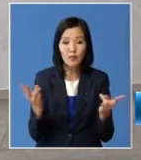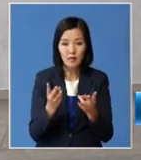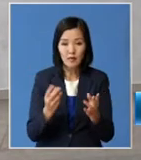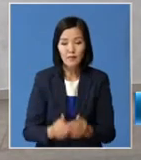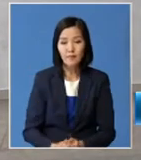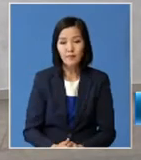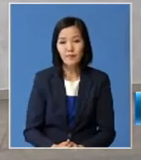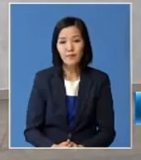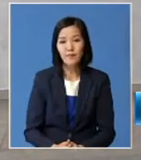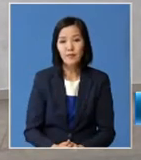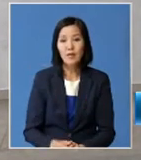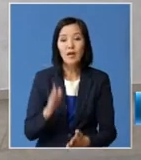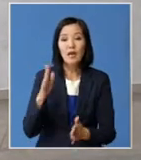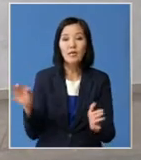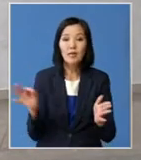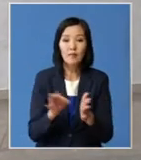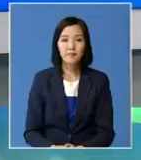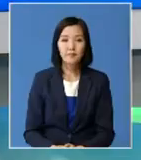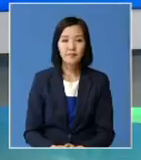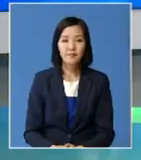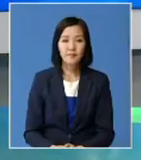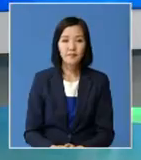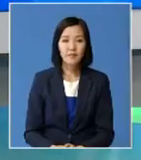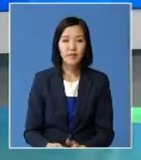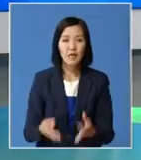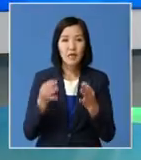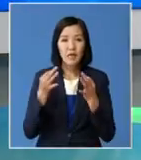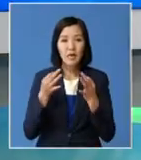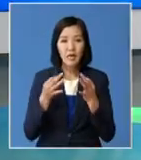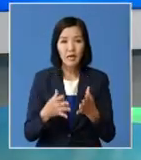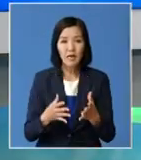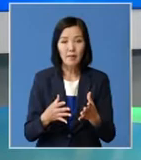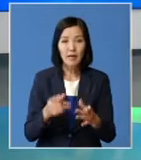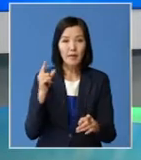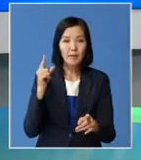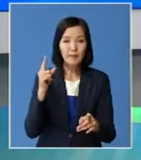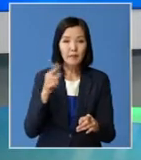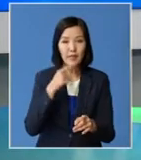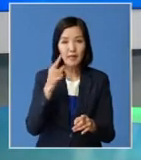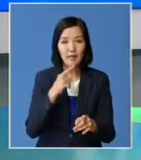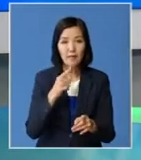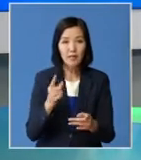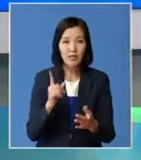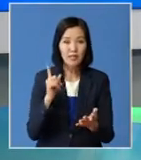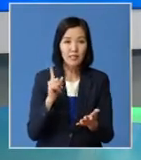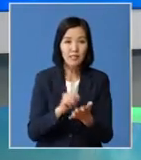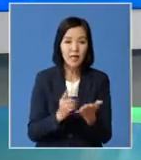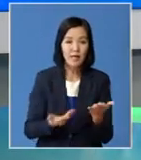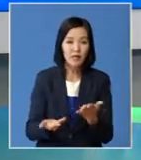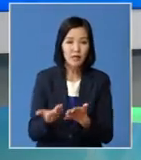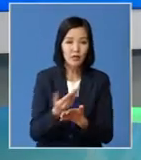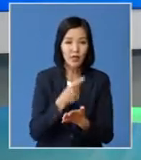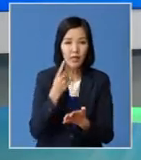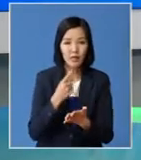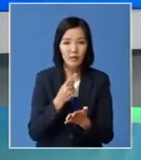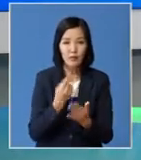керек. Міне алға қойған мақсат осы. Қарапайым тілмен салық жайлы айтамыз. Осындай тақырыппен бүгін Талдықорған қаласында жаңа салық кодексінің шығуына